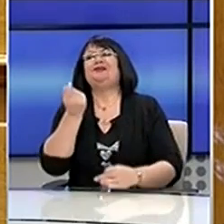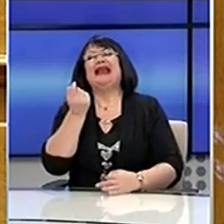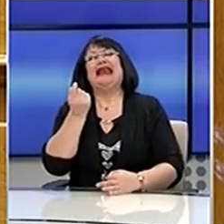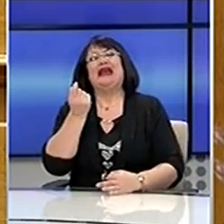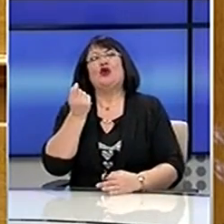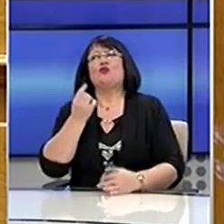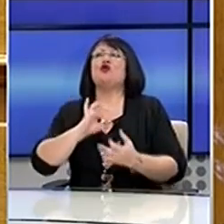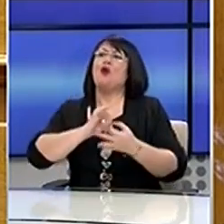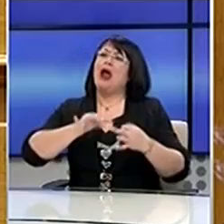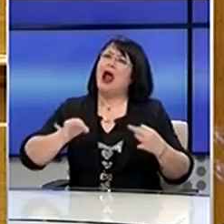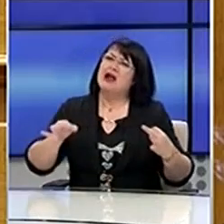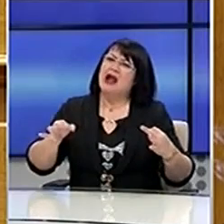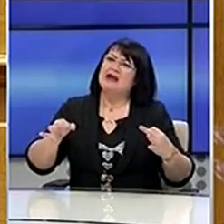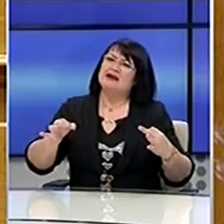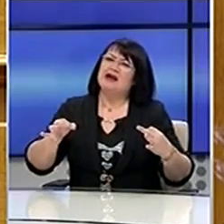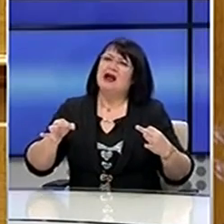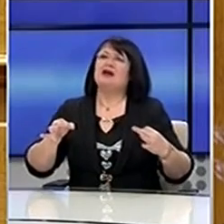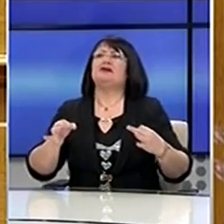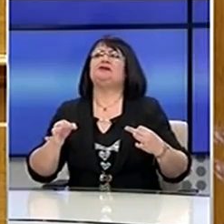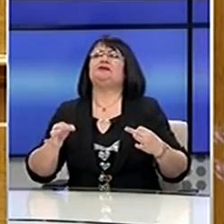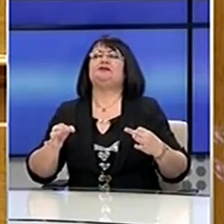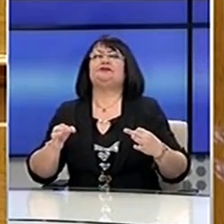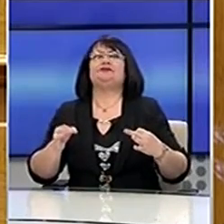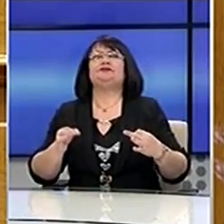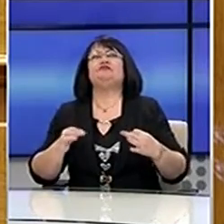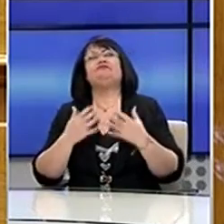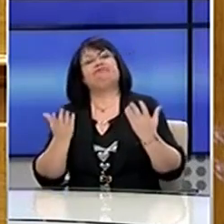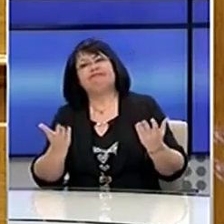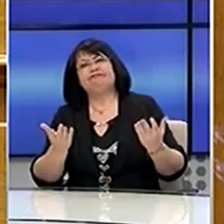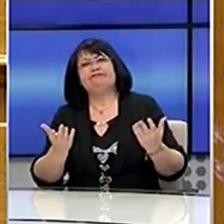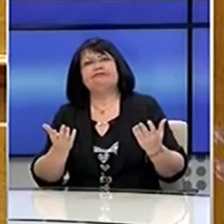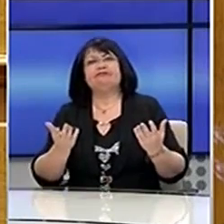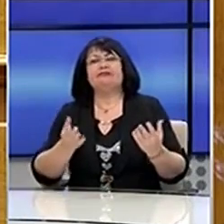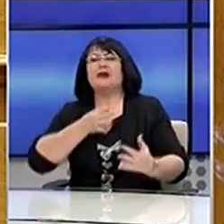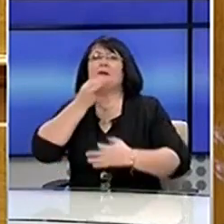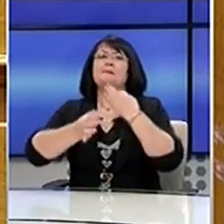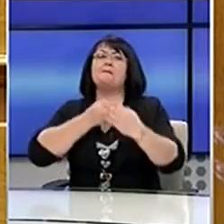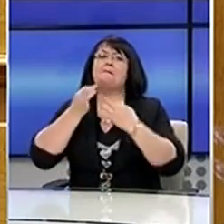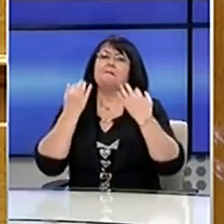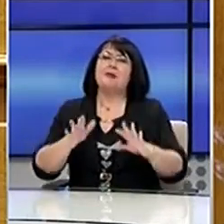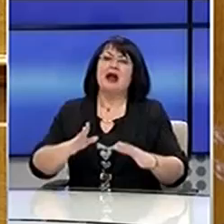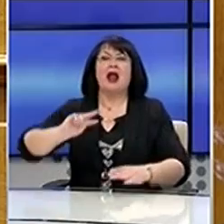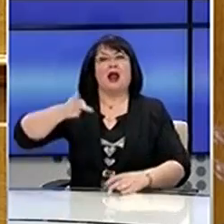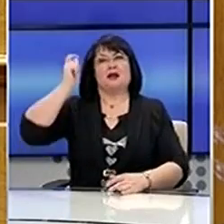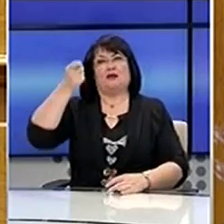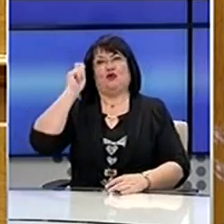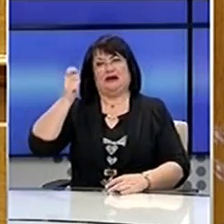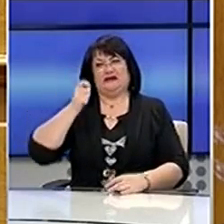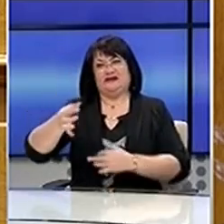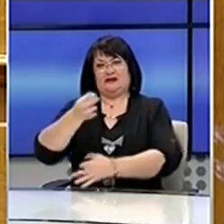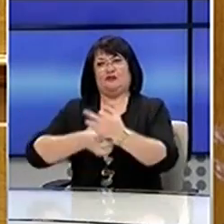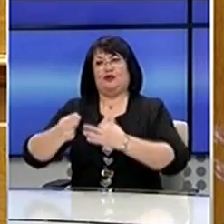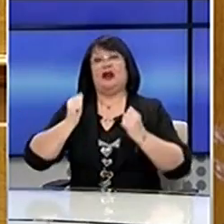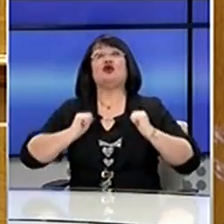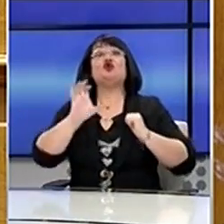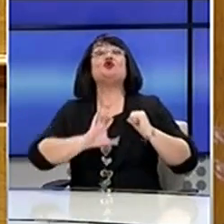πιο αναλυτικά σε όσα έχει πει η αντιπολίτευση για το ζήτημα